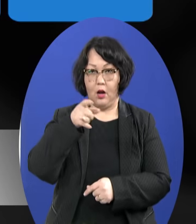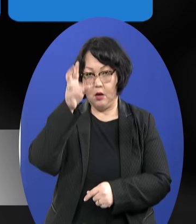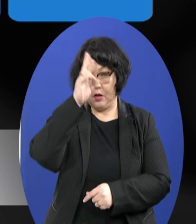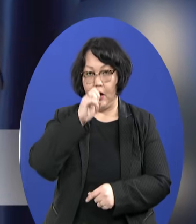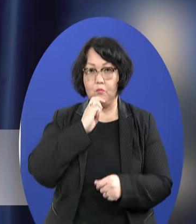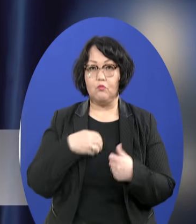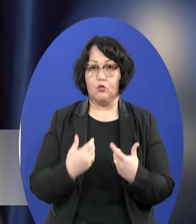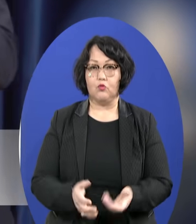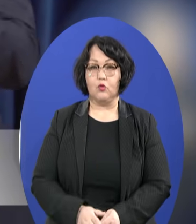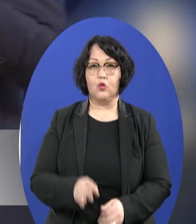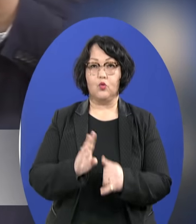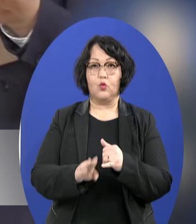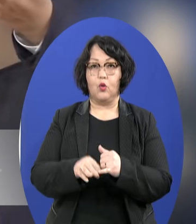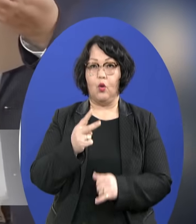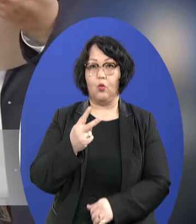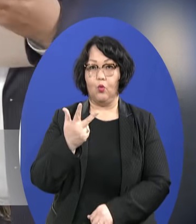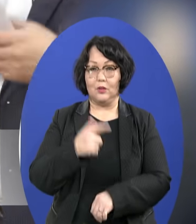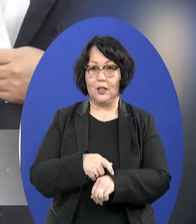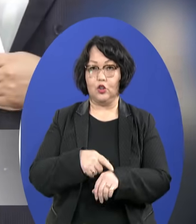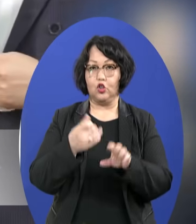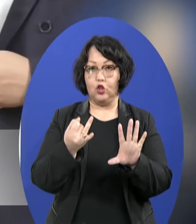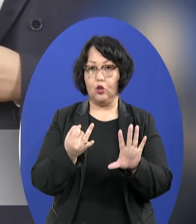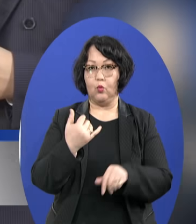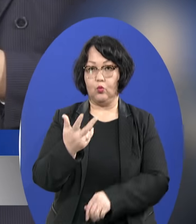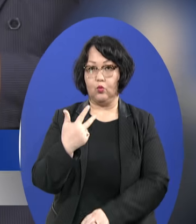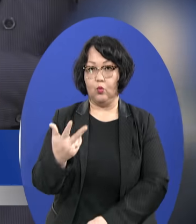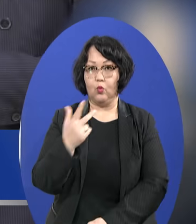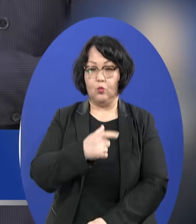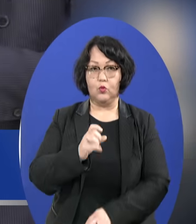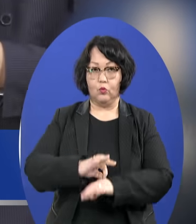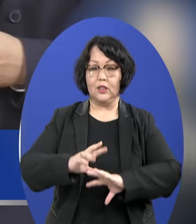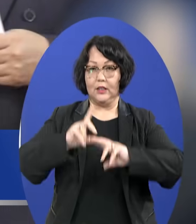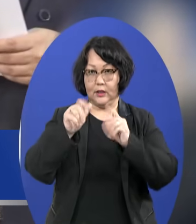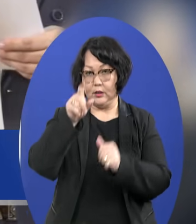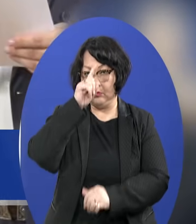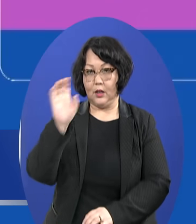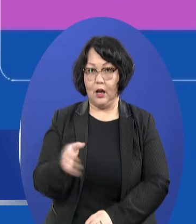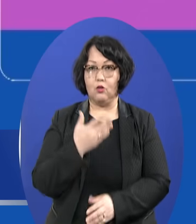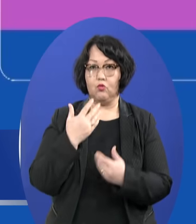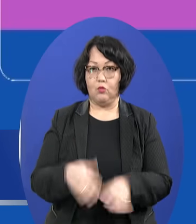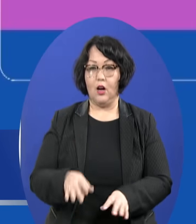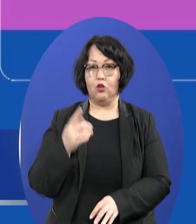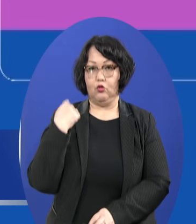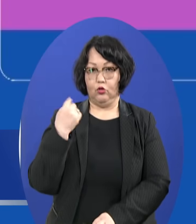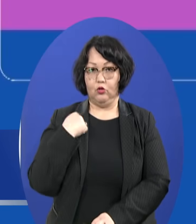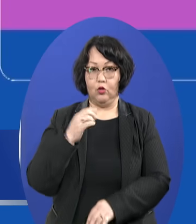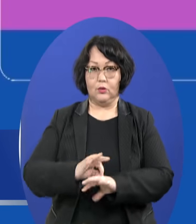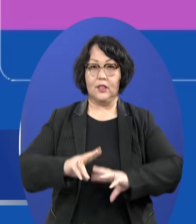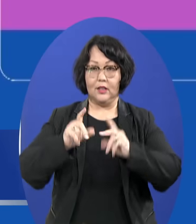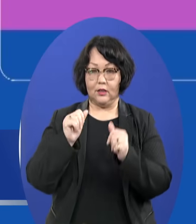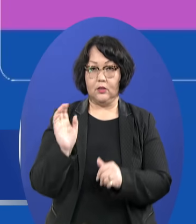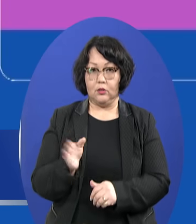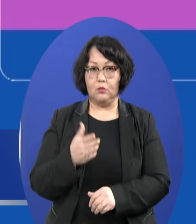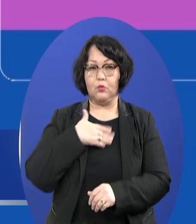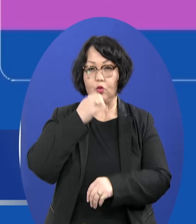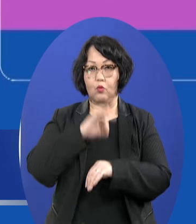юм а. Сүүлийн 23 цагт нийтдээ 733 хүн идэгж гарлаа. За өчигдөр бол идэгж гарсан хүмүүсийн тоо нийт өвчлсөн